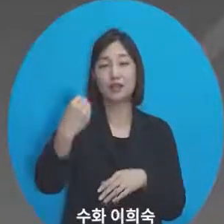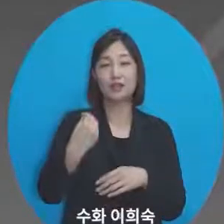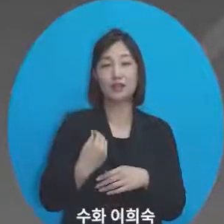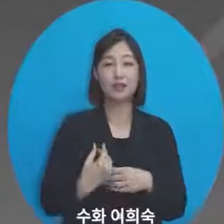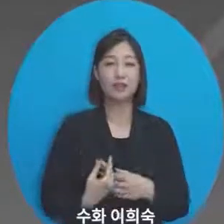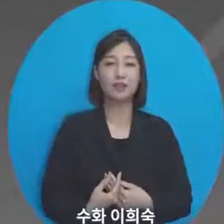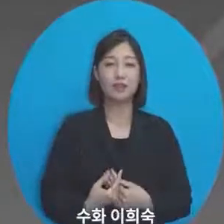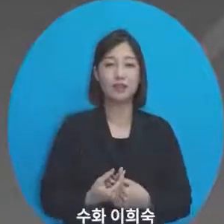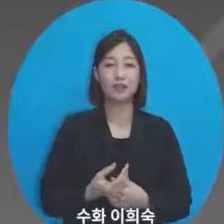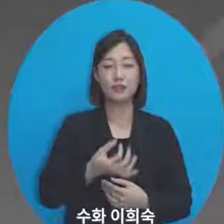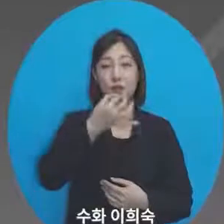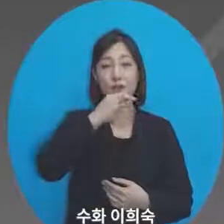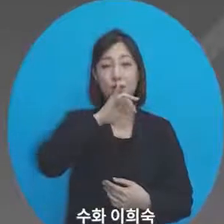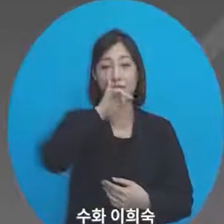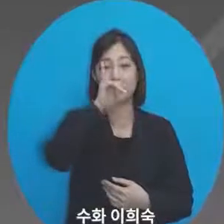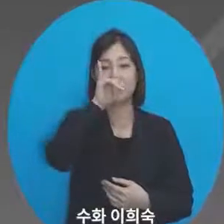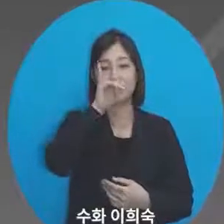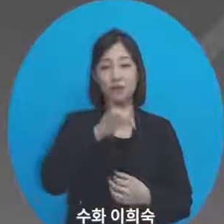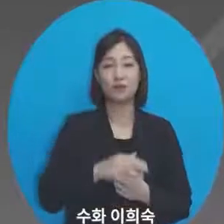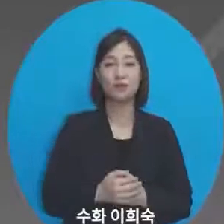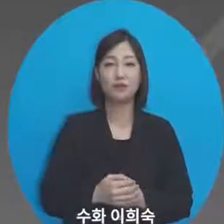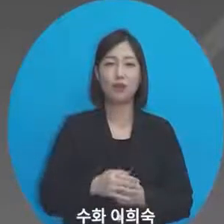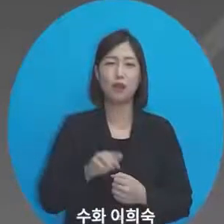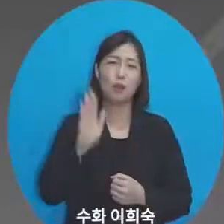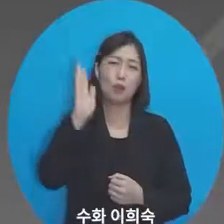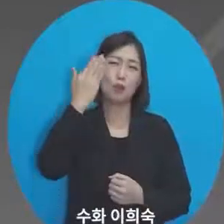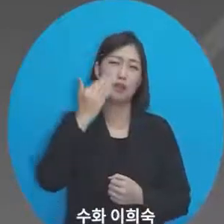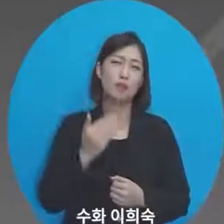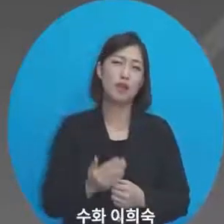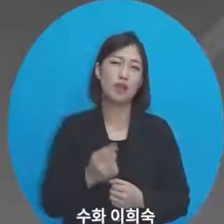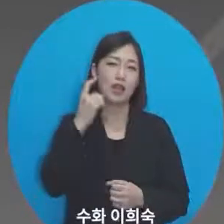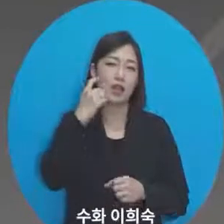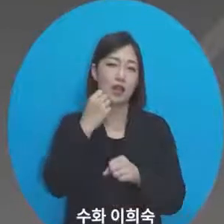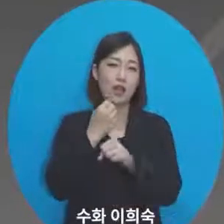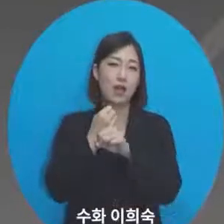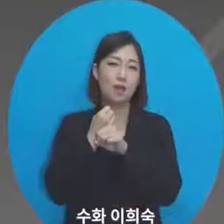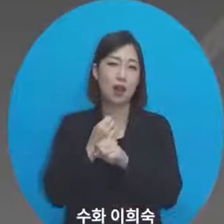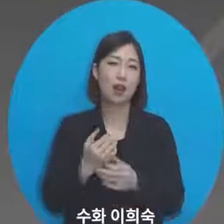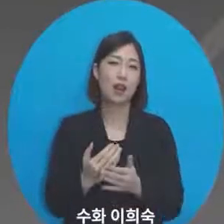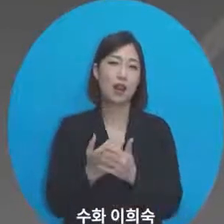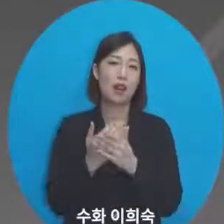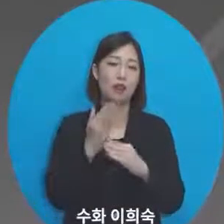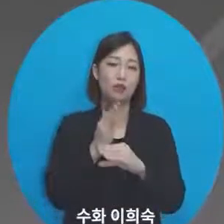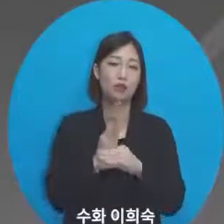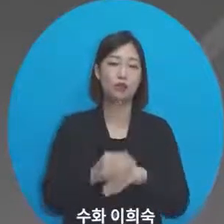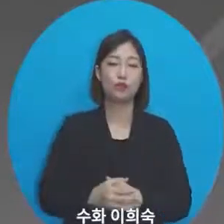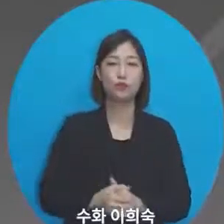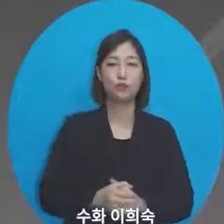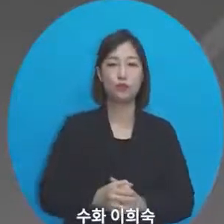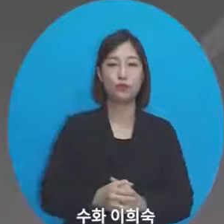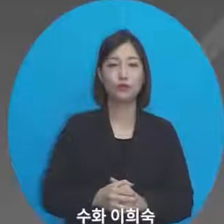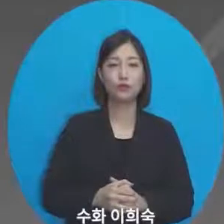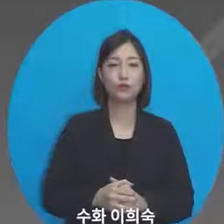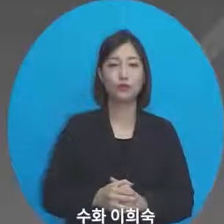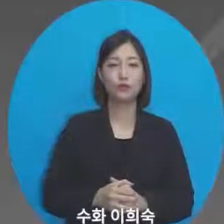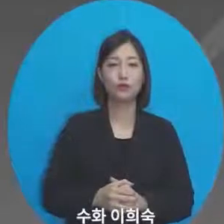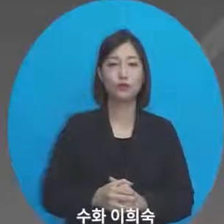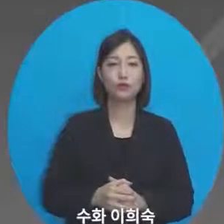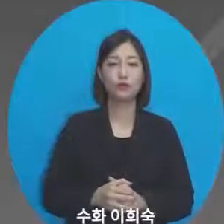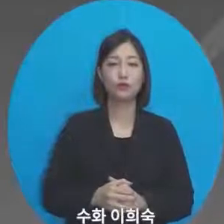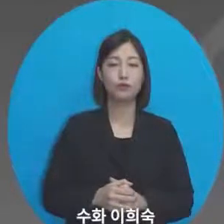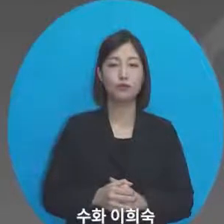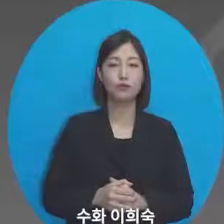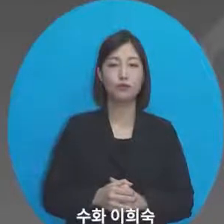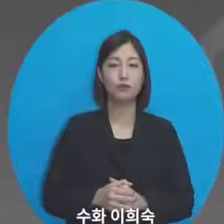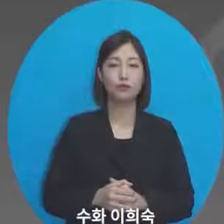기능들이 집약된 시스템을 현재 개발을 하고 있고 실증 단계에 있는 것으로 알고 있습니다.